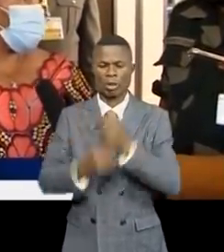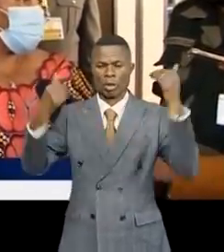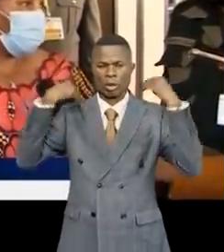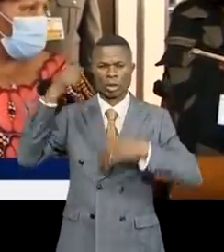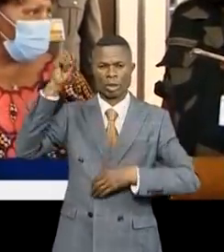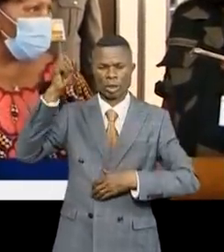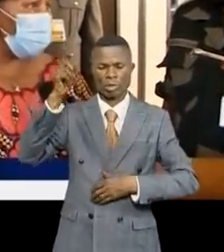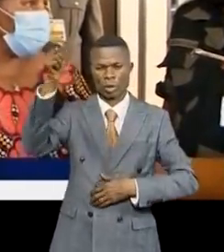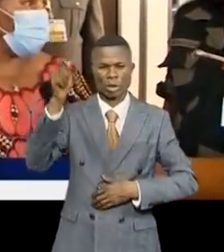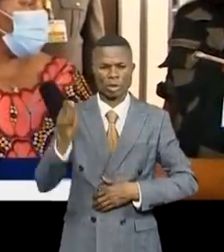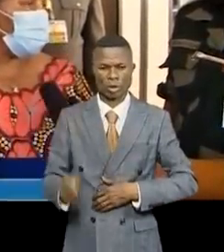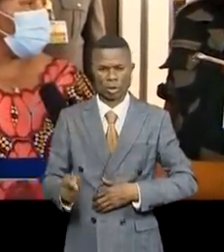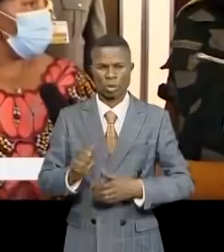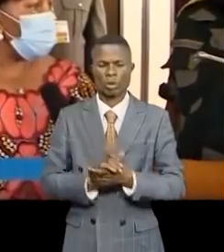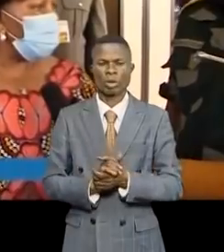suprême de FARDC.